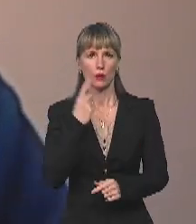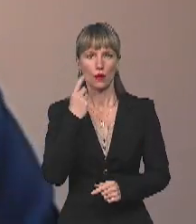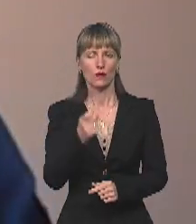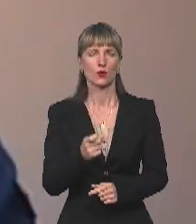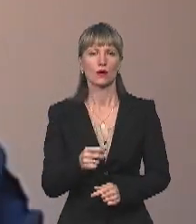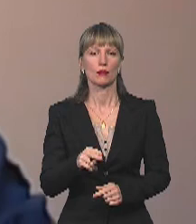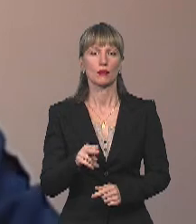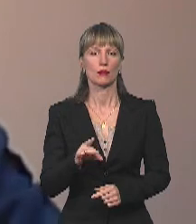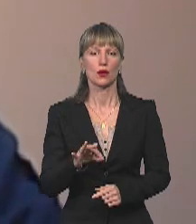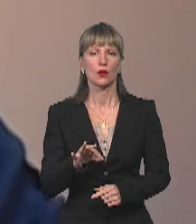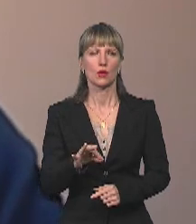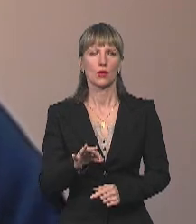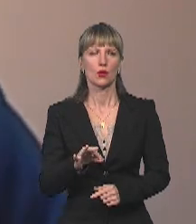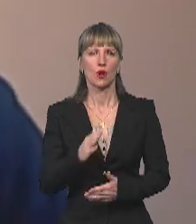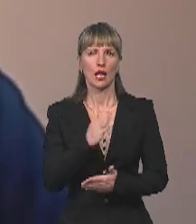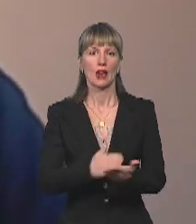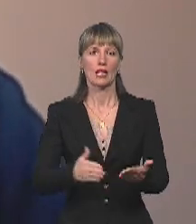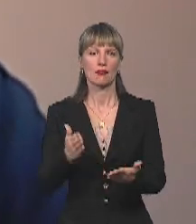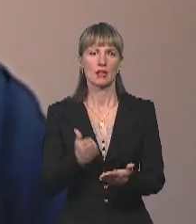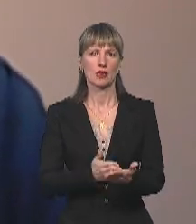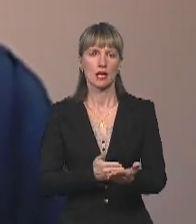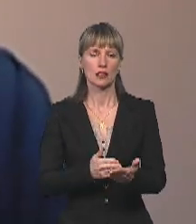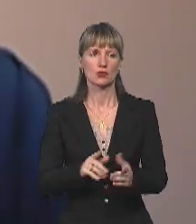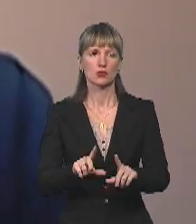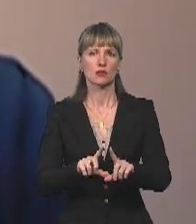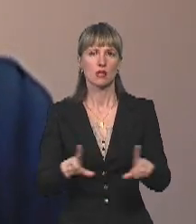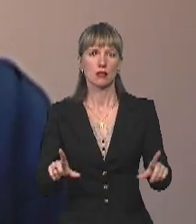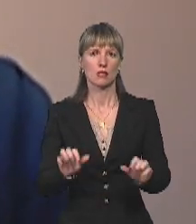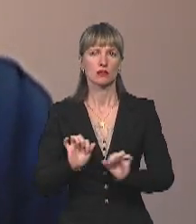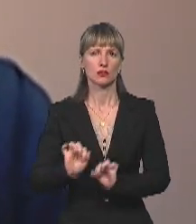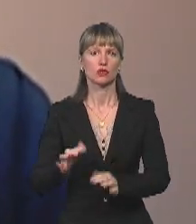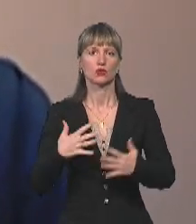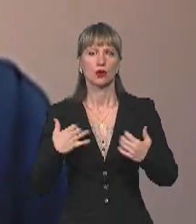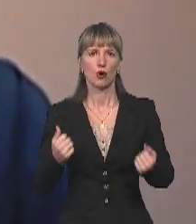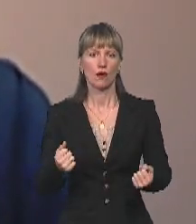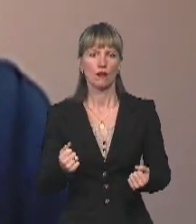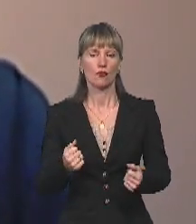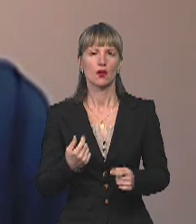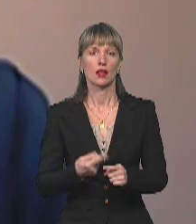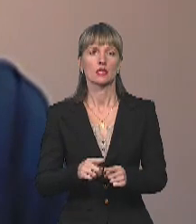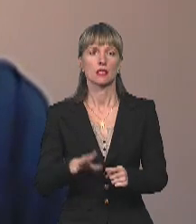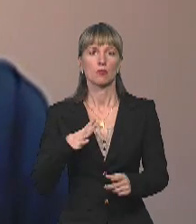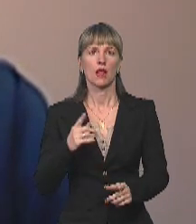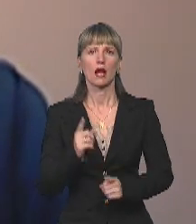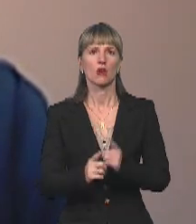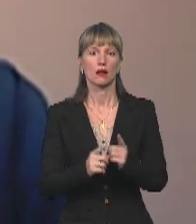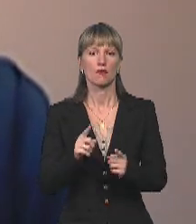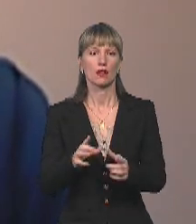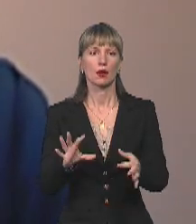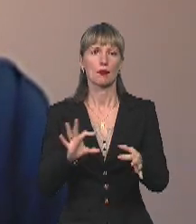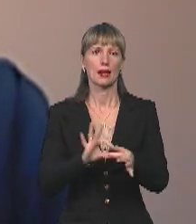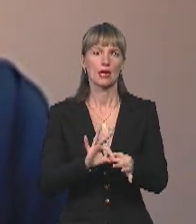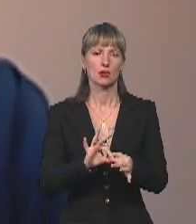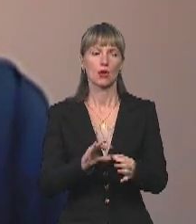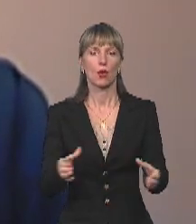про ліквідацію закладів охорони здоров'я, але ну, це була реорганізація, вони